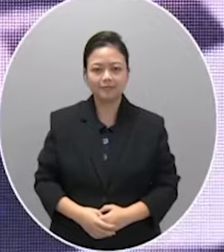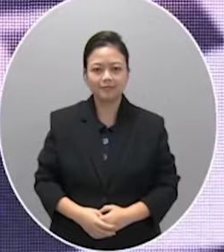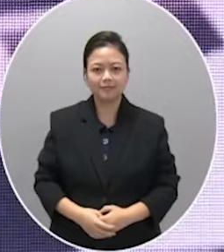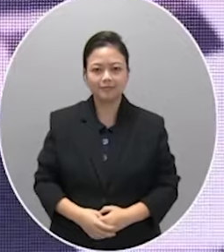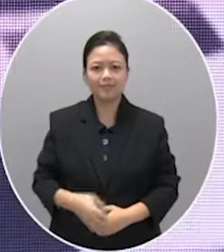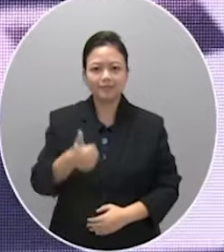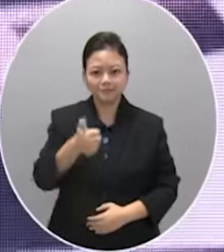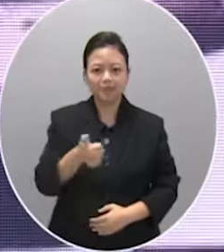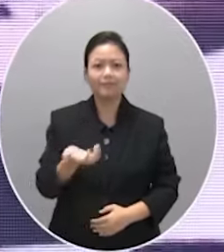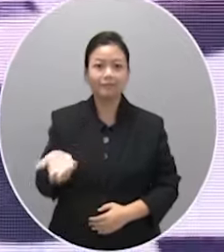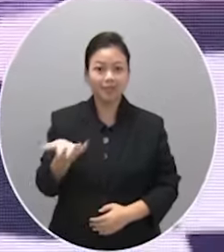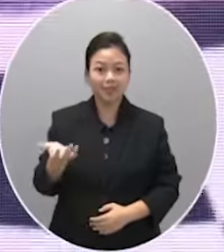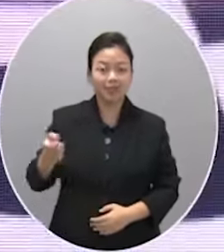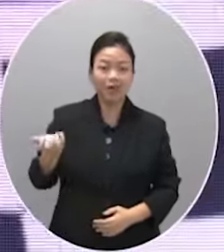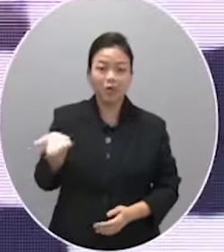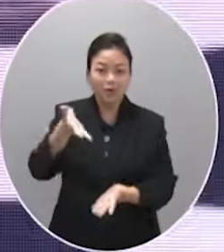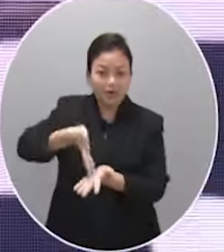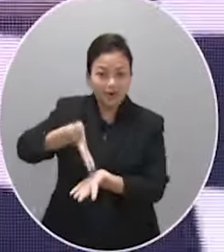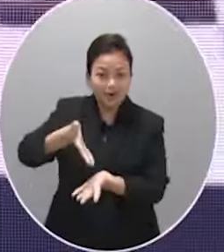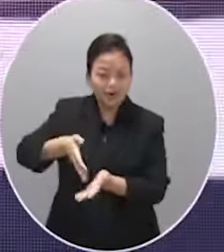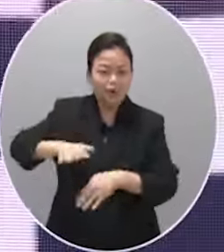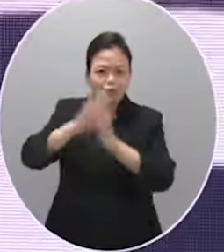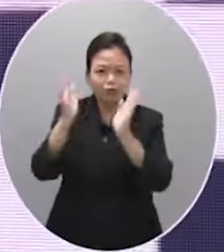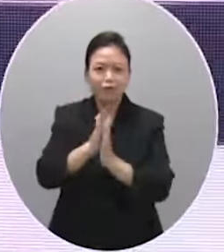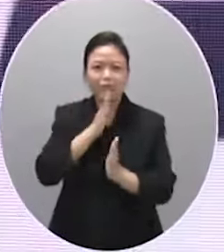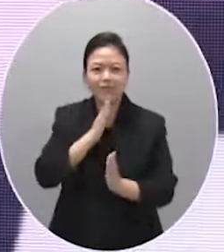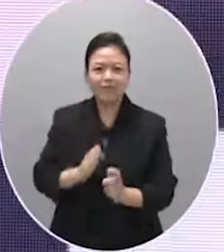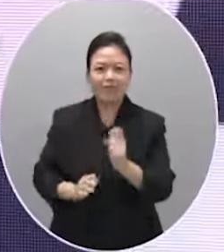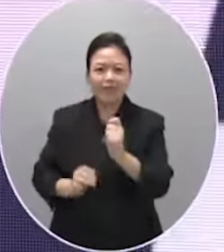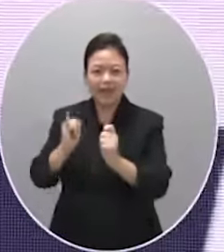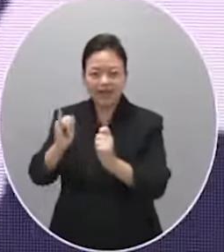好，谢谢。刚才这整段是由 ChatGPT 产生的，